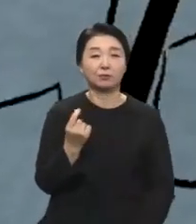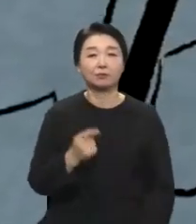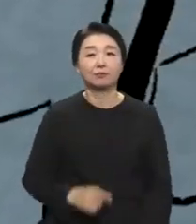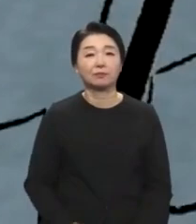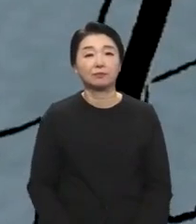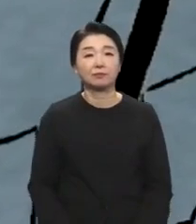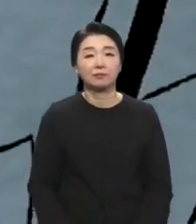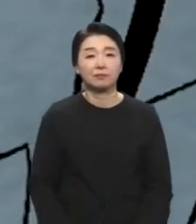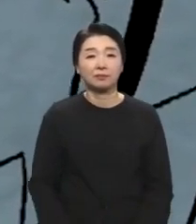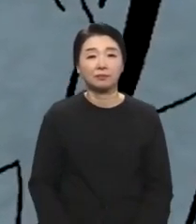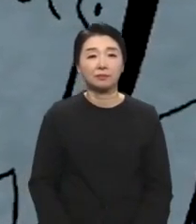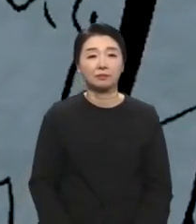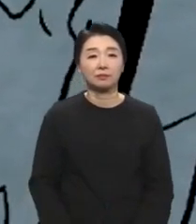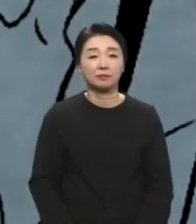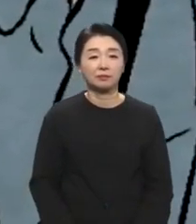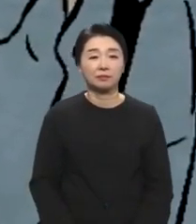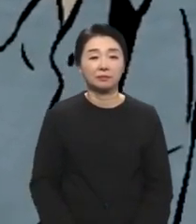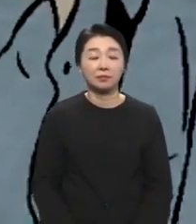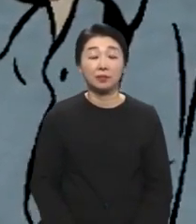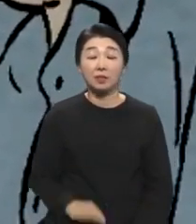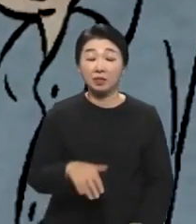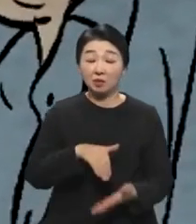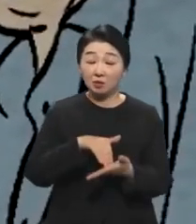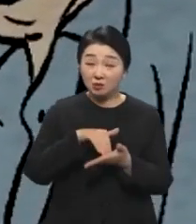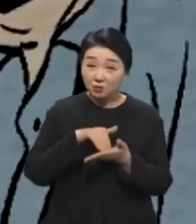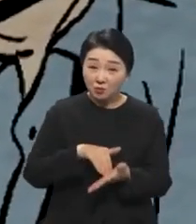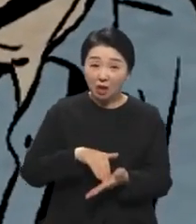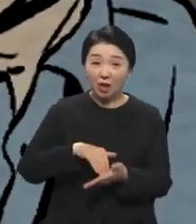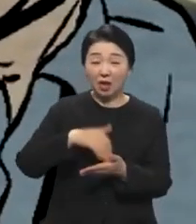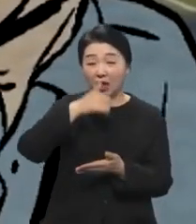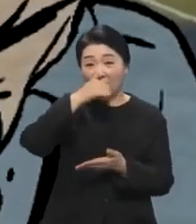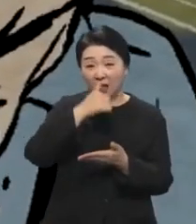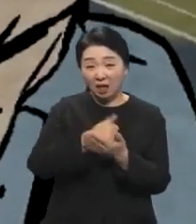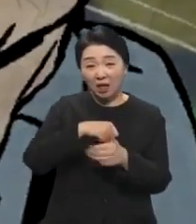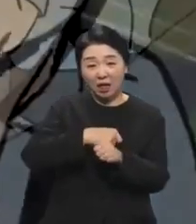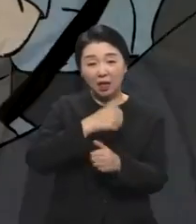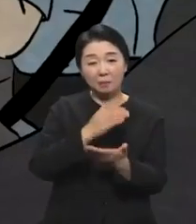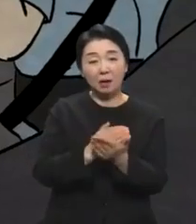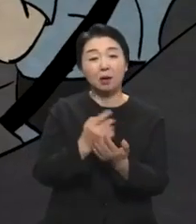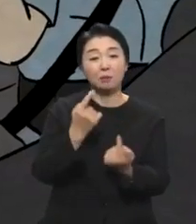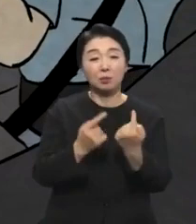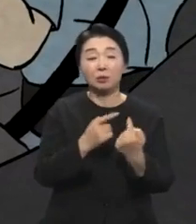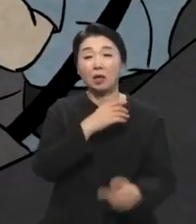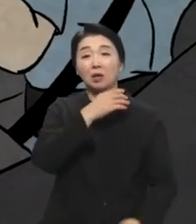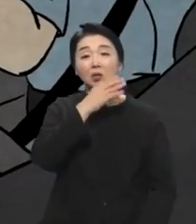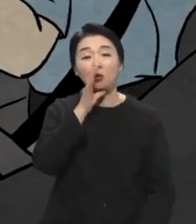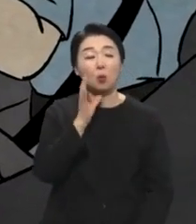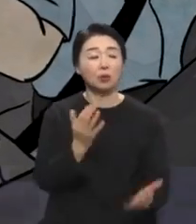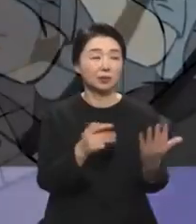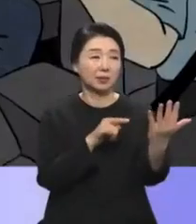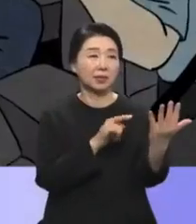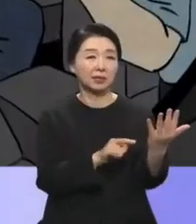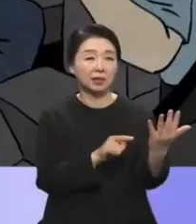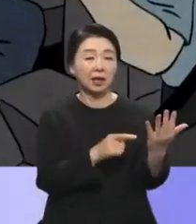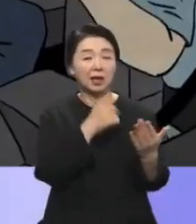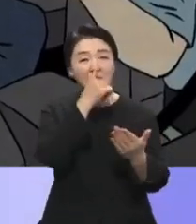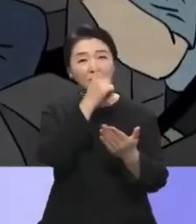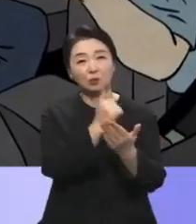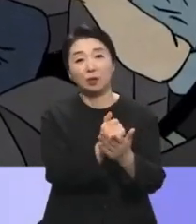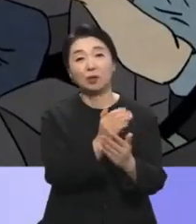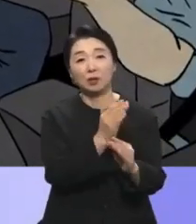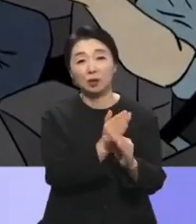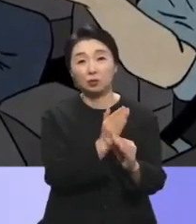과정인데 실질적으로 이건 과중 처벌 하냐 안 하냐의 문제보다는이 노인을 대상으로 하는이 범죄가 기승을 부리고 있기